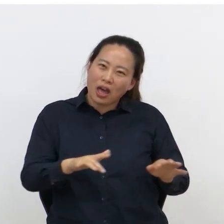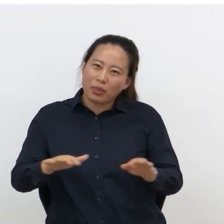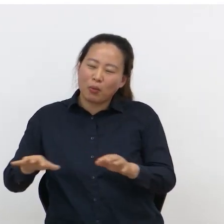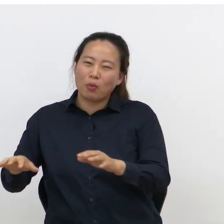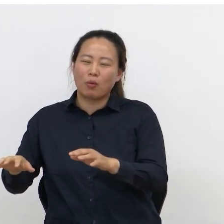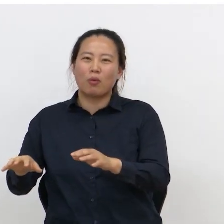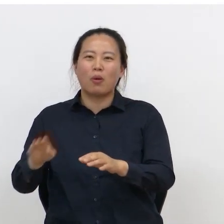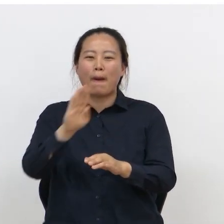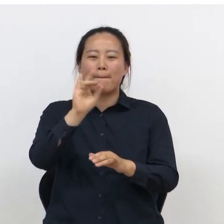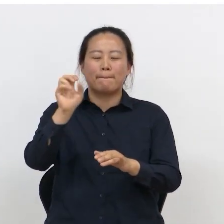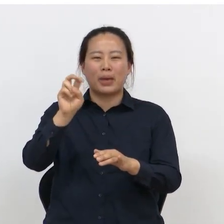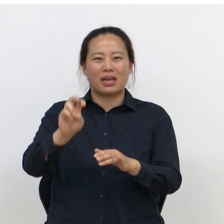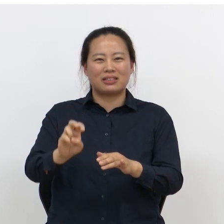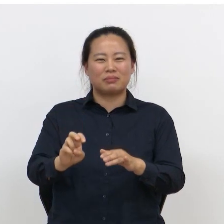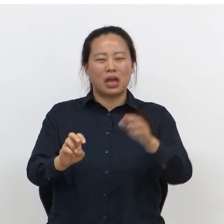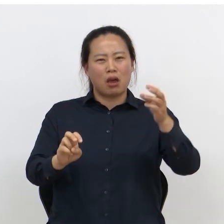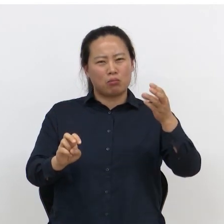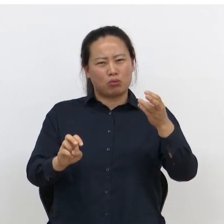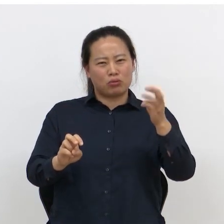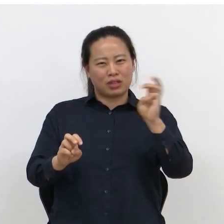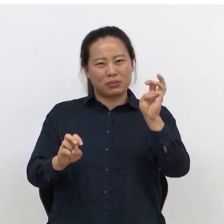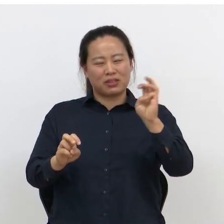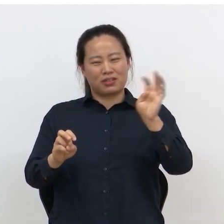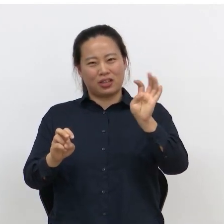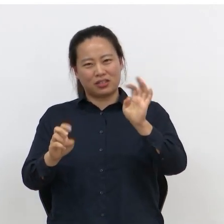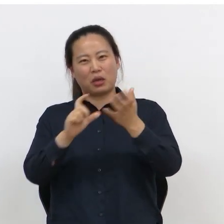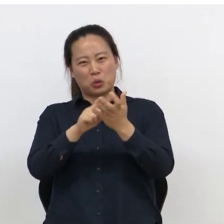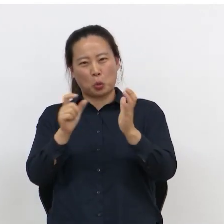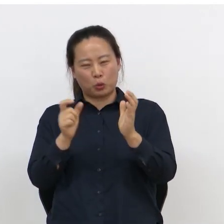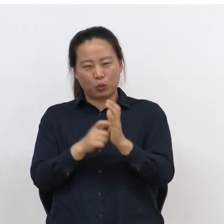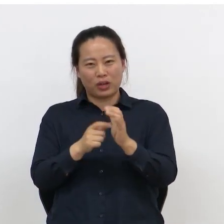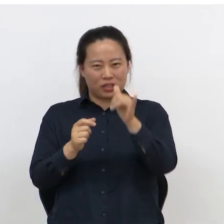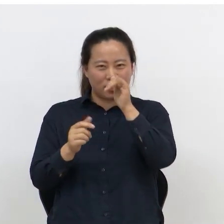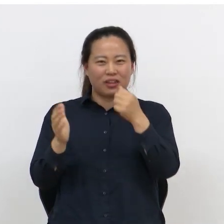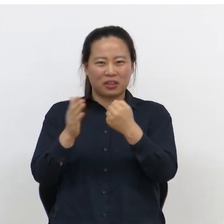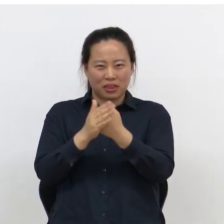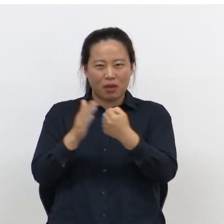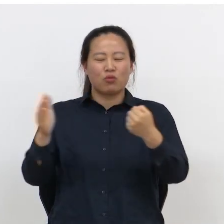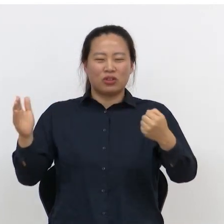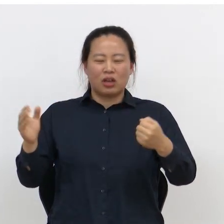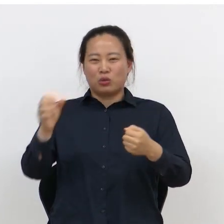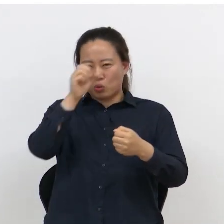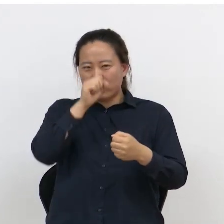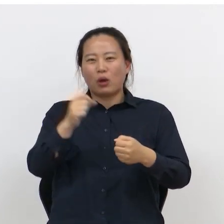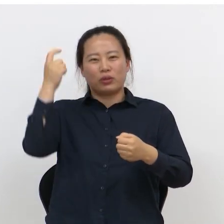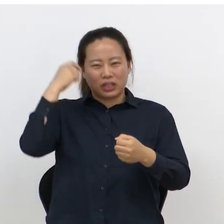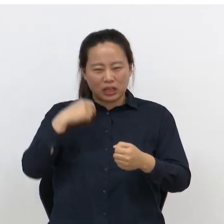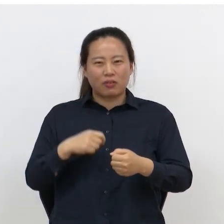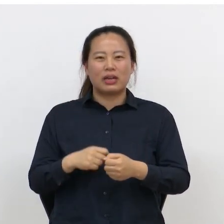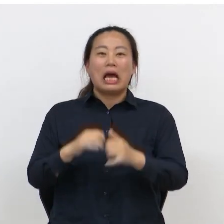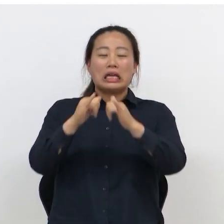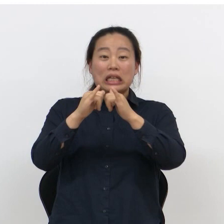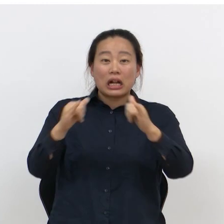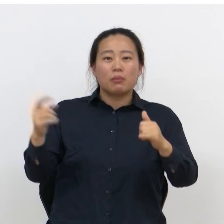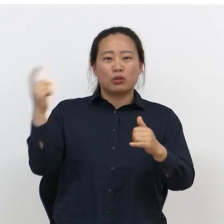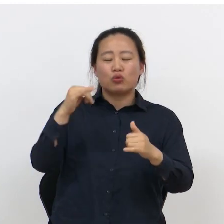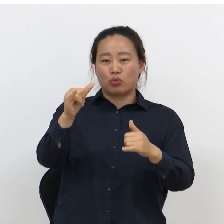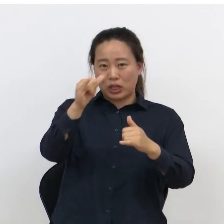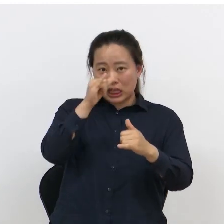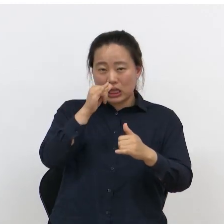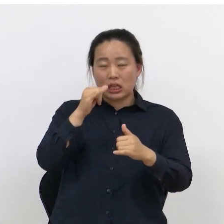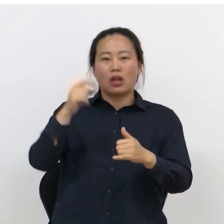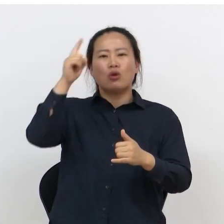40개쯤 되고 마이클 볼튼은 10개쯤 되고 그래서 듣기가 좋은 겁니다. 그래서 배음을 들어야 좋은데 사람이 들을 수 있는 주파수 범위는 얼마나